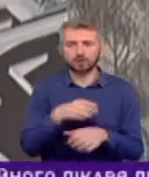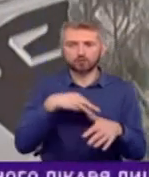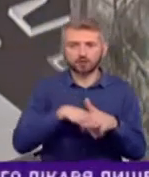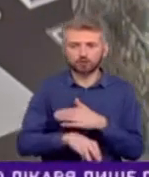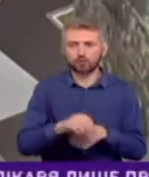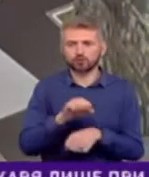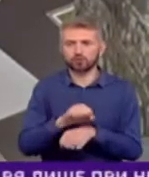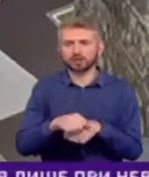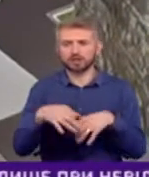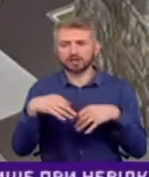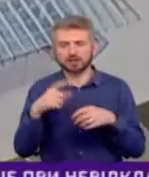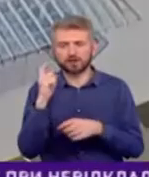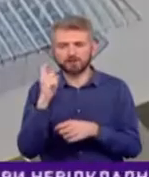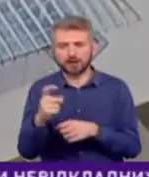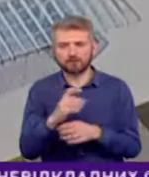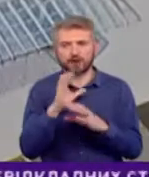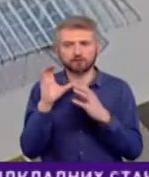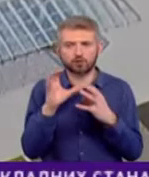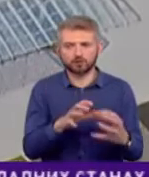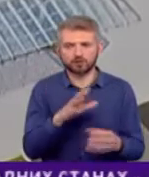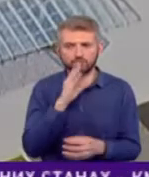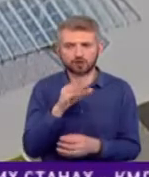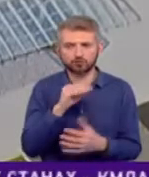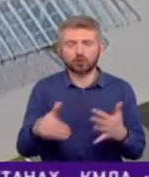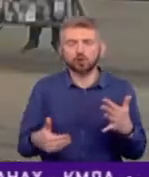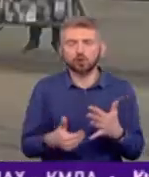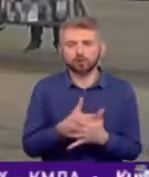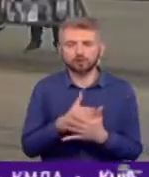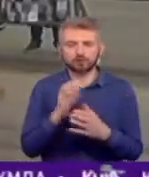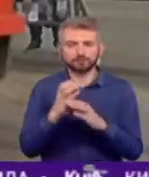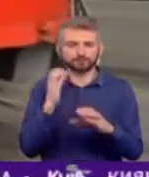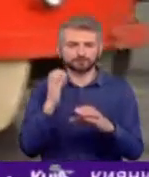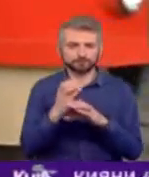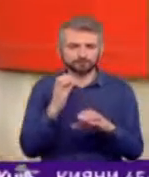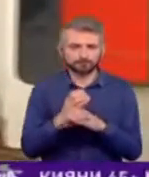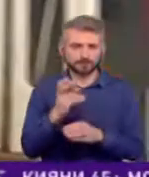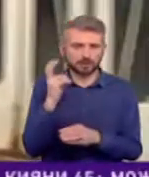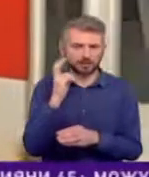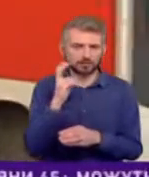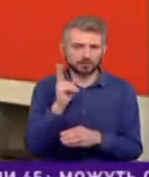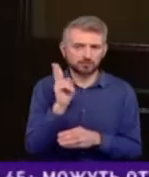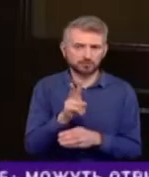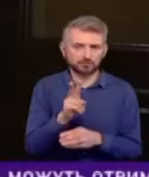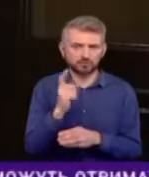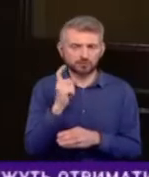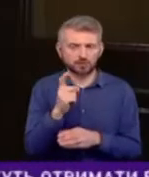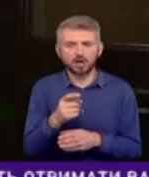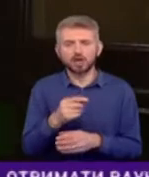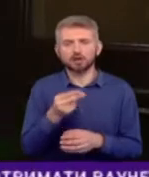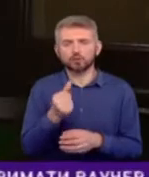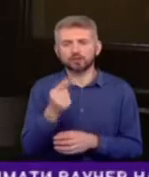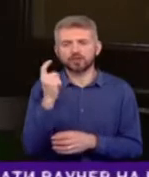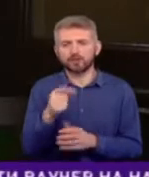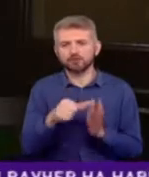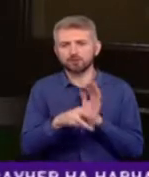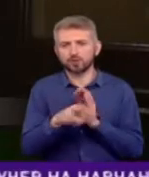зупинки трамваїв, автобусів і маршруток. Оновиться і рухомий склад Київпастрансу та підземки. Закупівля трамваїв – 60 мільйонів. І